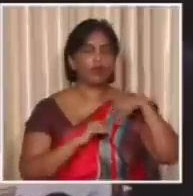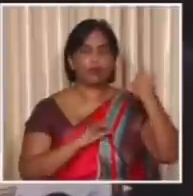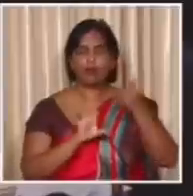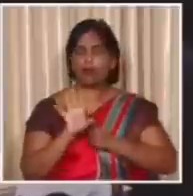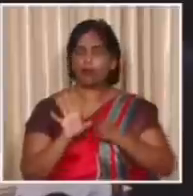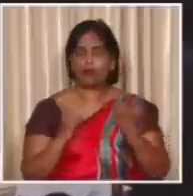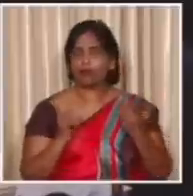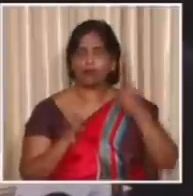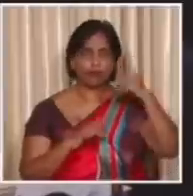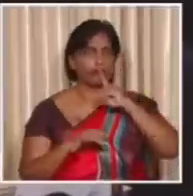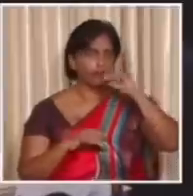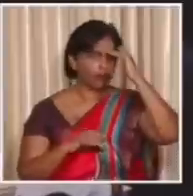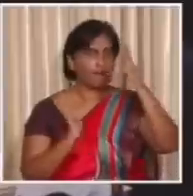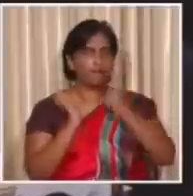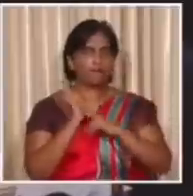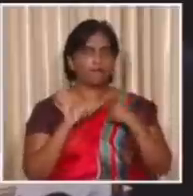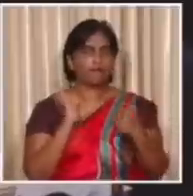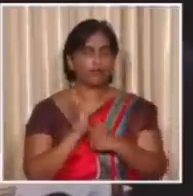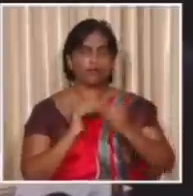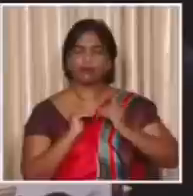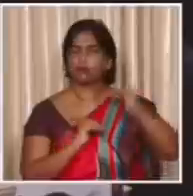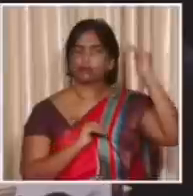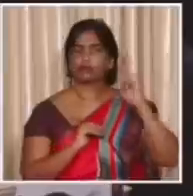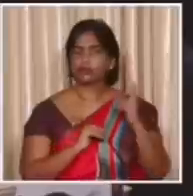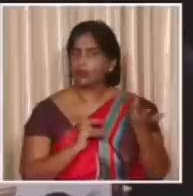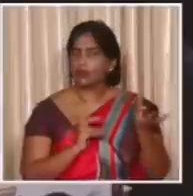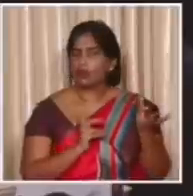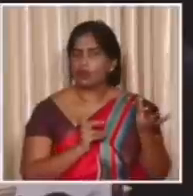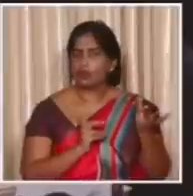කරුණි නියෝජ්‍ය කතානායකතුමනි වැට් එක 182කින් වැඩි කරගන්නේ